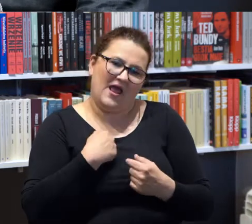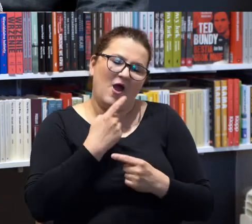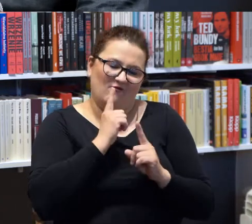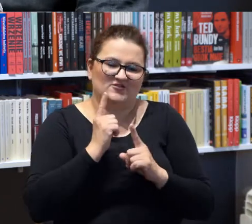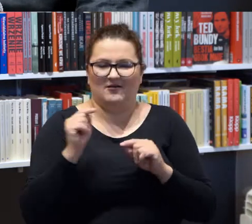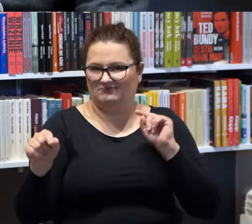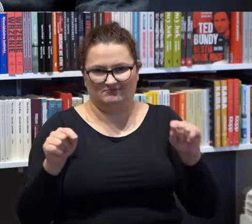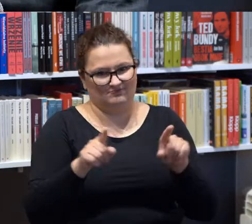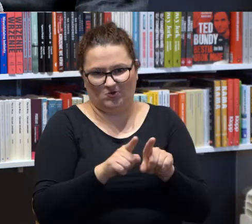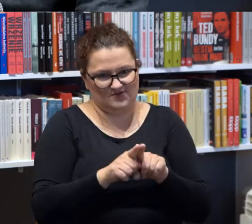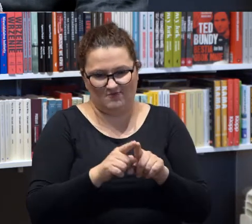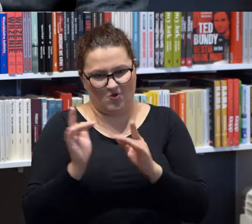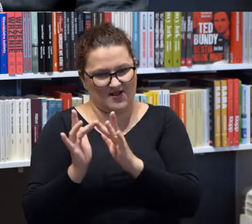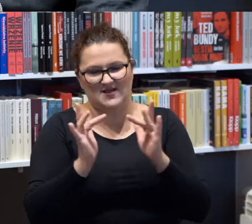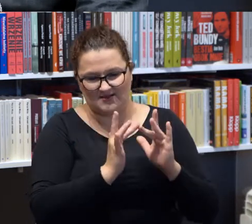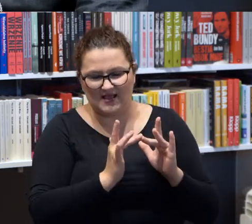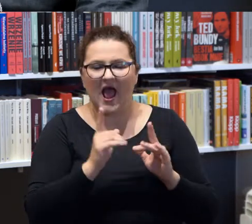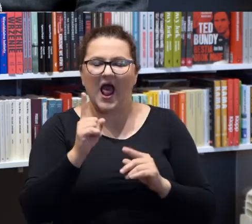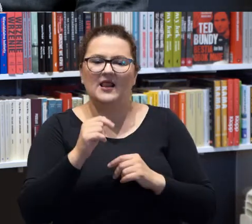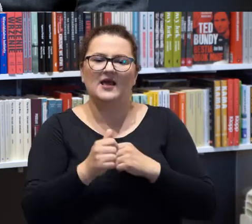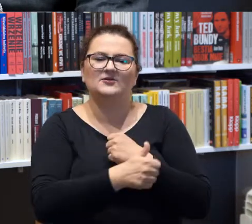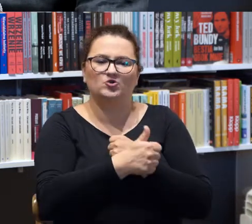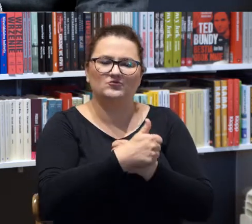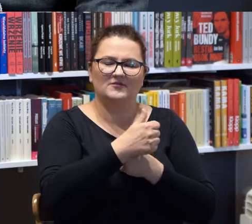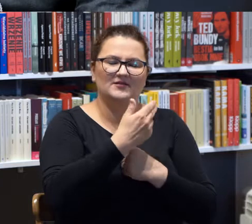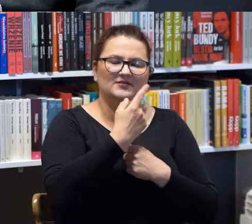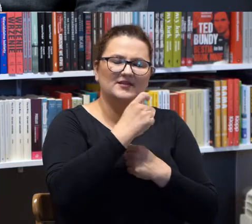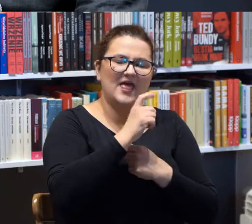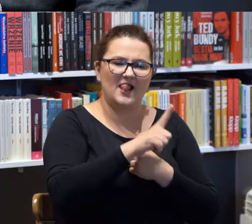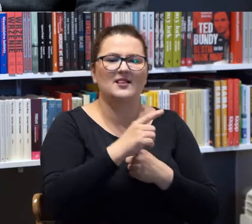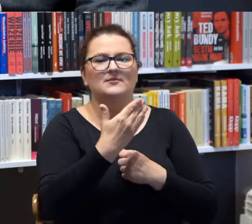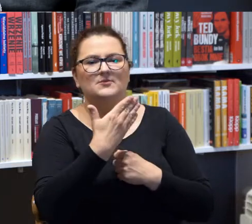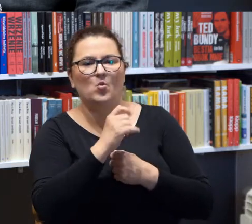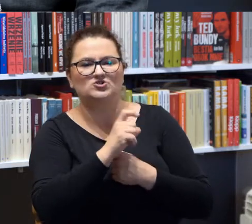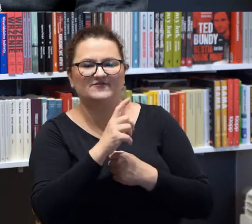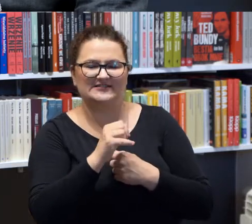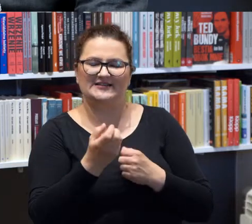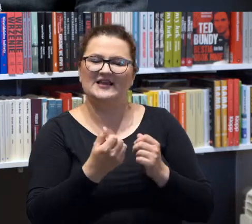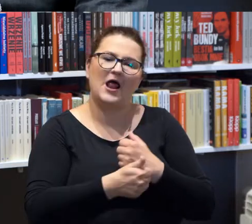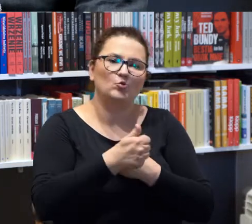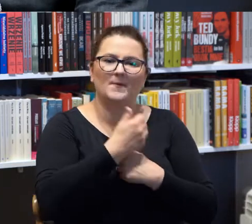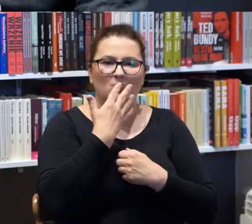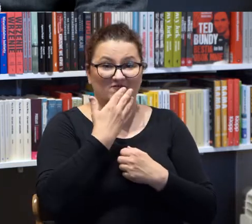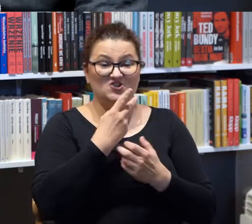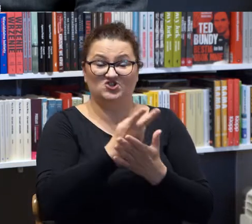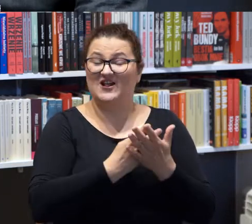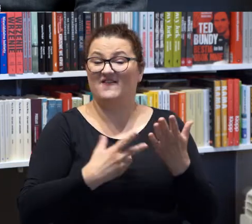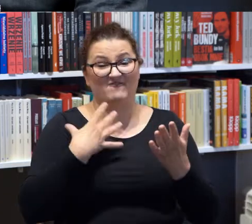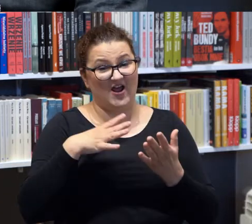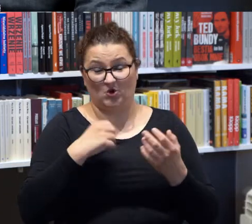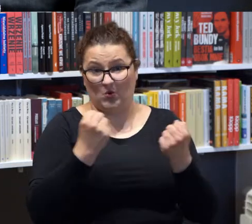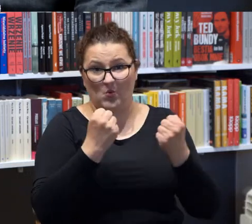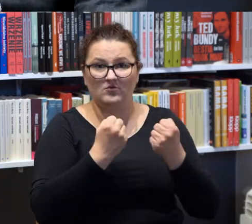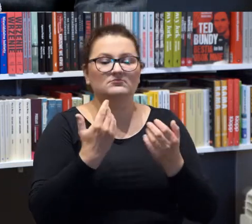strona miała trochę racji, ale chodzi mi tylko o ten argument Jacka Denela i Zygmunta Miłoszewskiego, którzy powiedzieli, że czytanie ma ogromną wartość, bo pobudza w